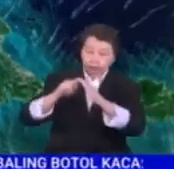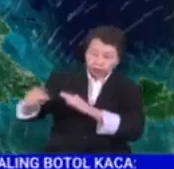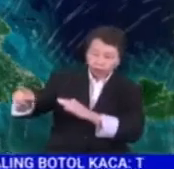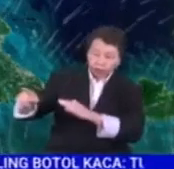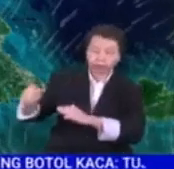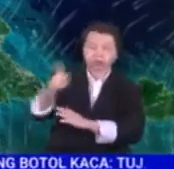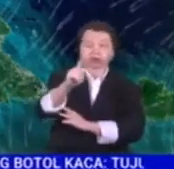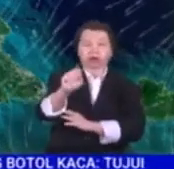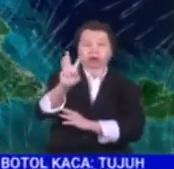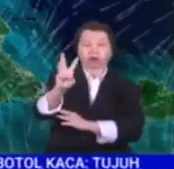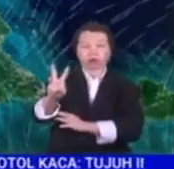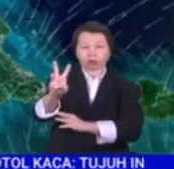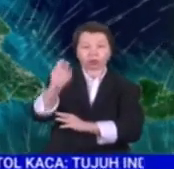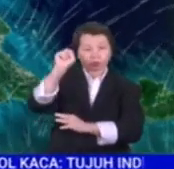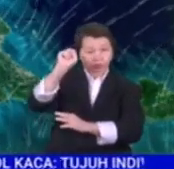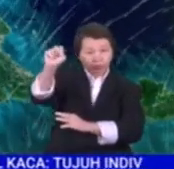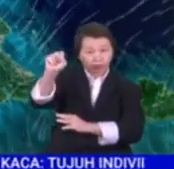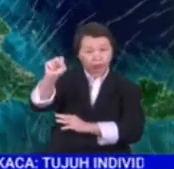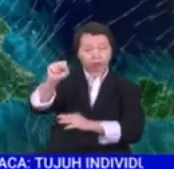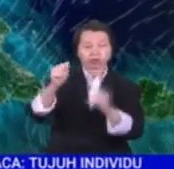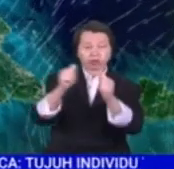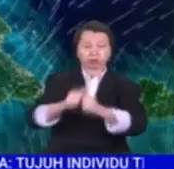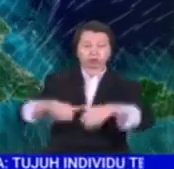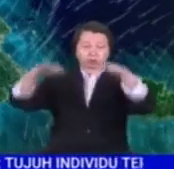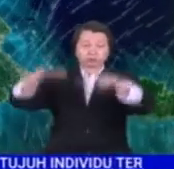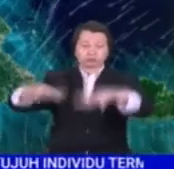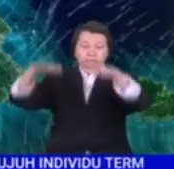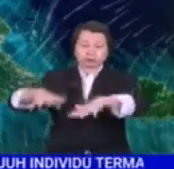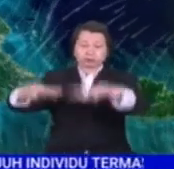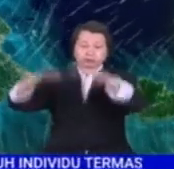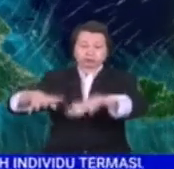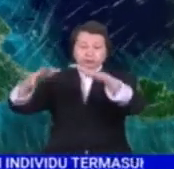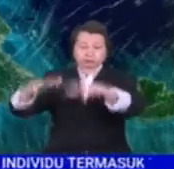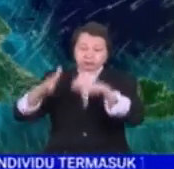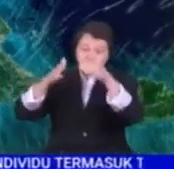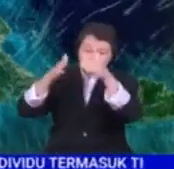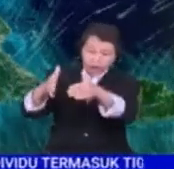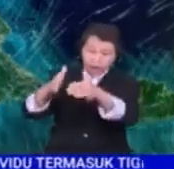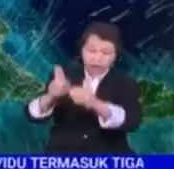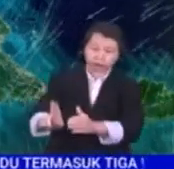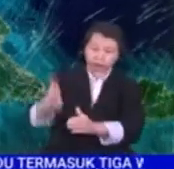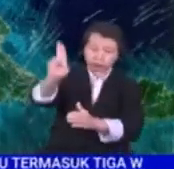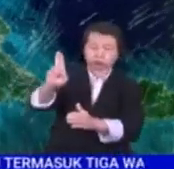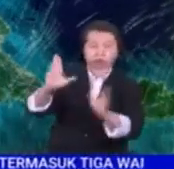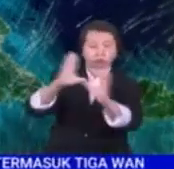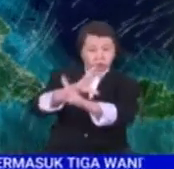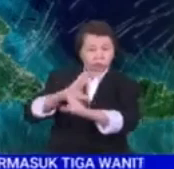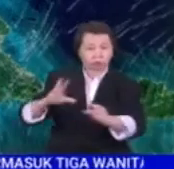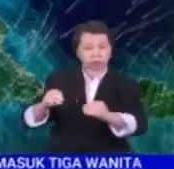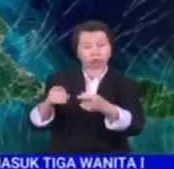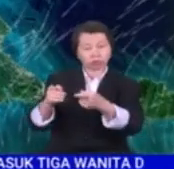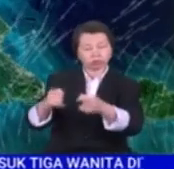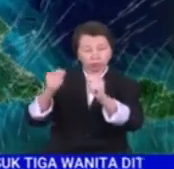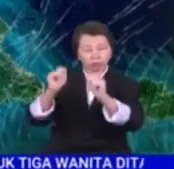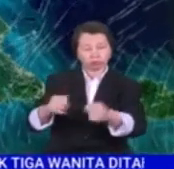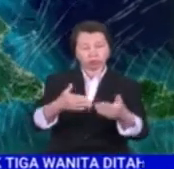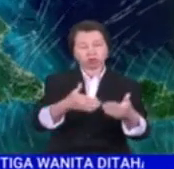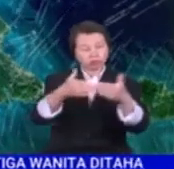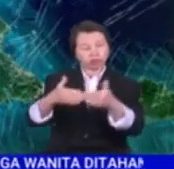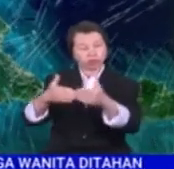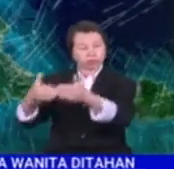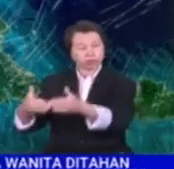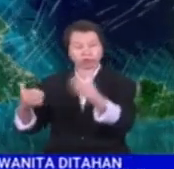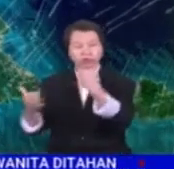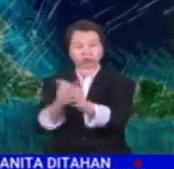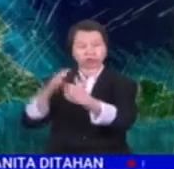dan Tawau di Sabah. Dengan keadaan cuaca hujan, terutama yang tertumpu di bahagian utara Sarawak ini, kami jangkakan boleh berlarutan sehingga